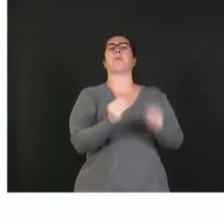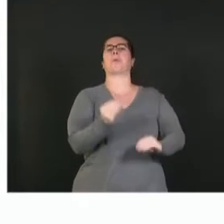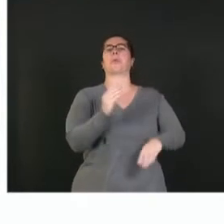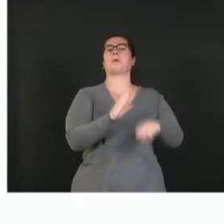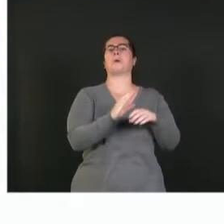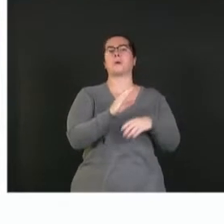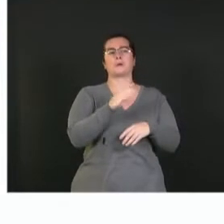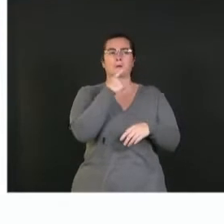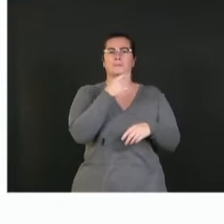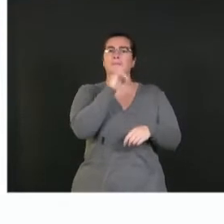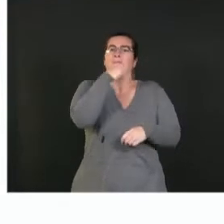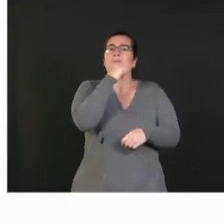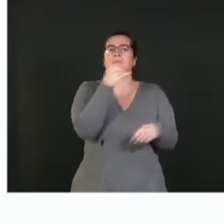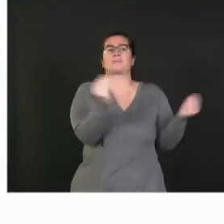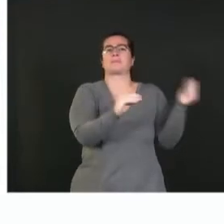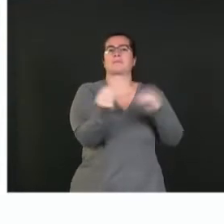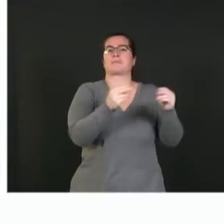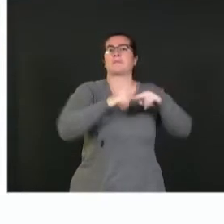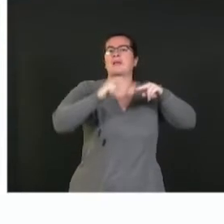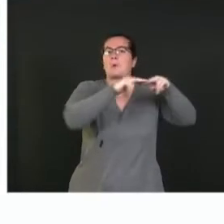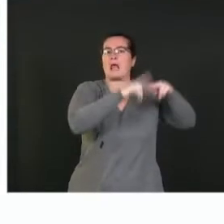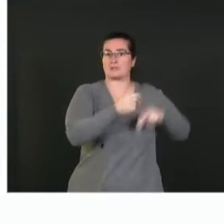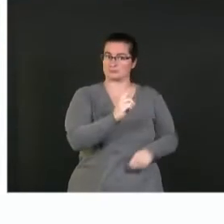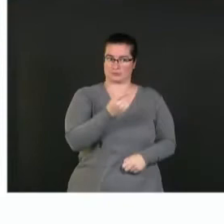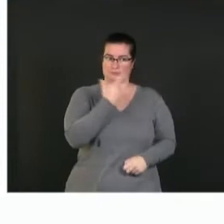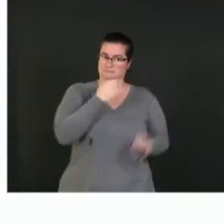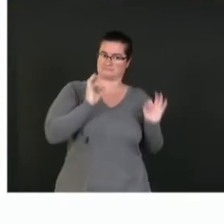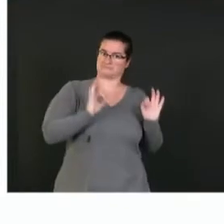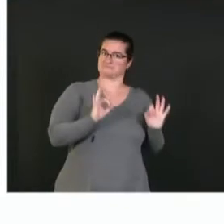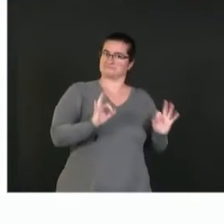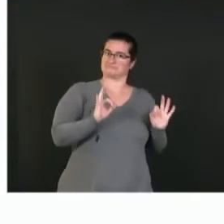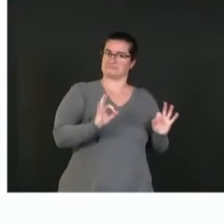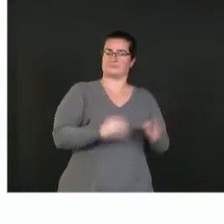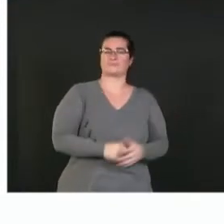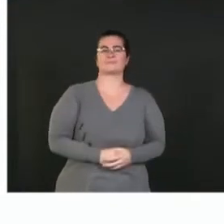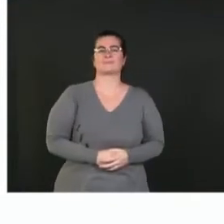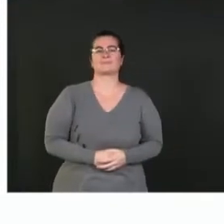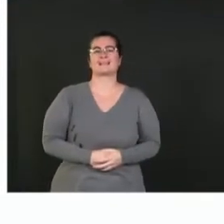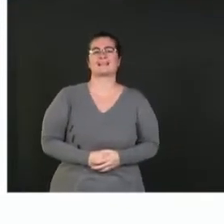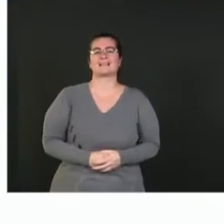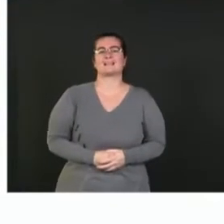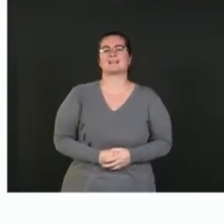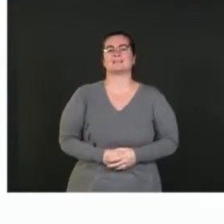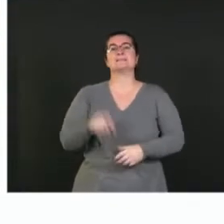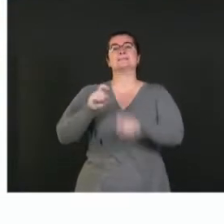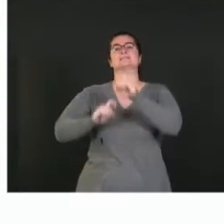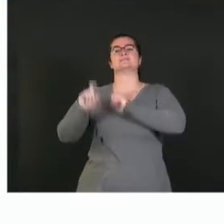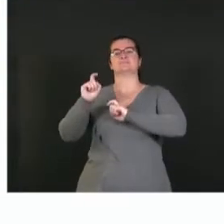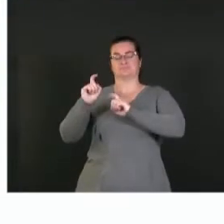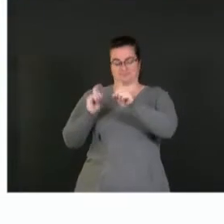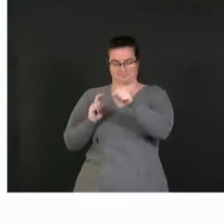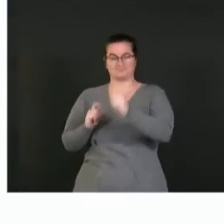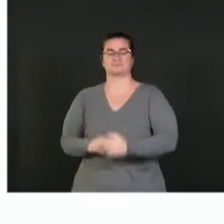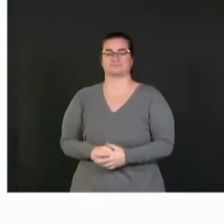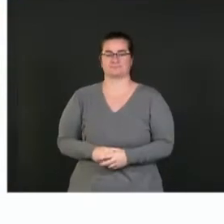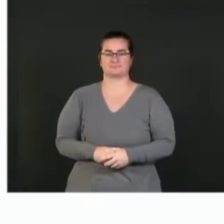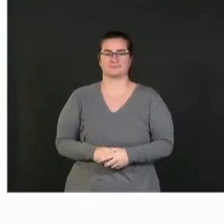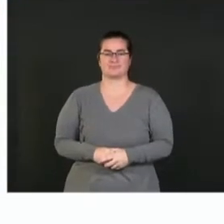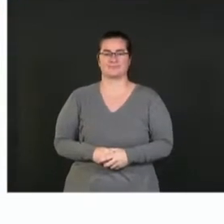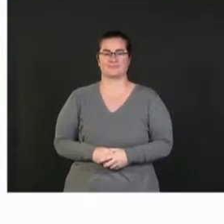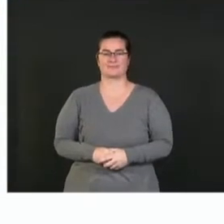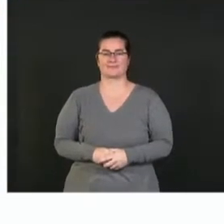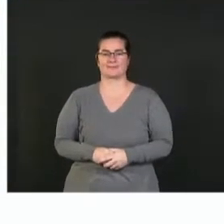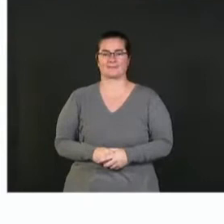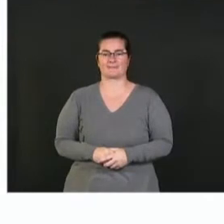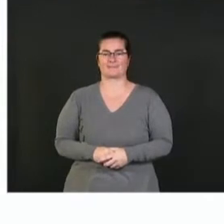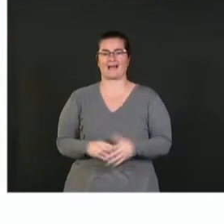puis, on ne le voit pas là, mais si vous voulez faire juste marche arrière, en regardant les photos, vous verrez... Non, c'est un peu